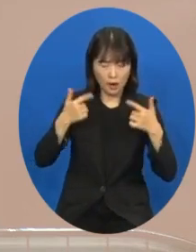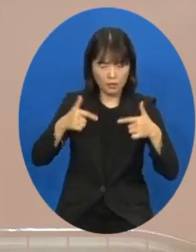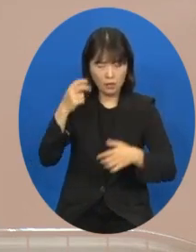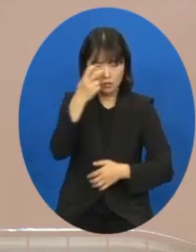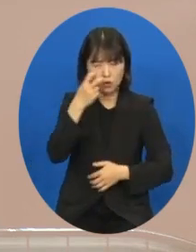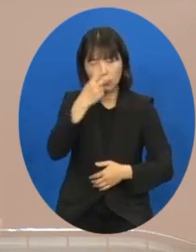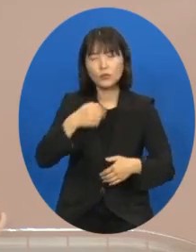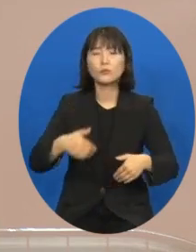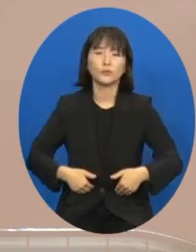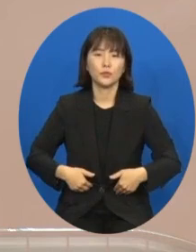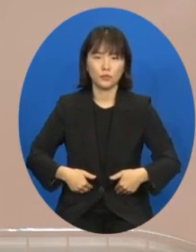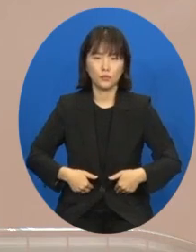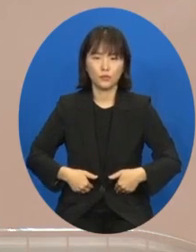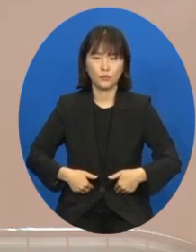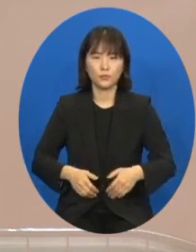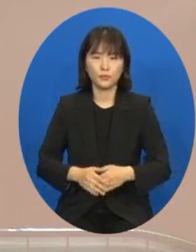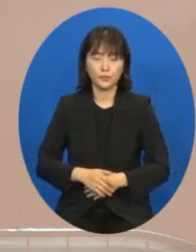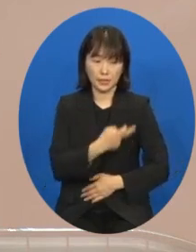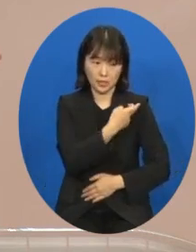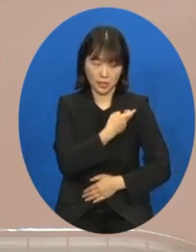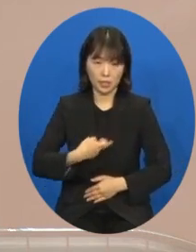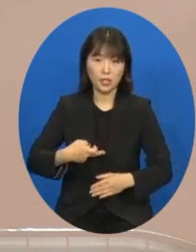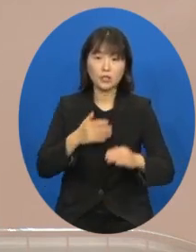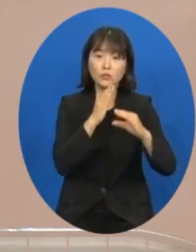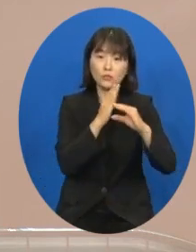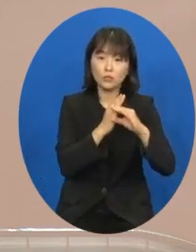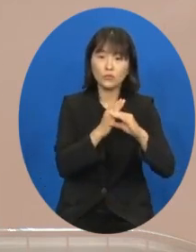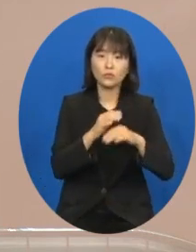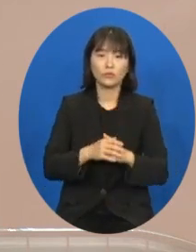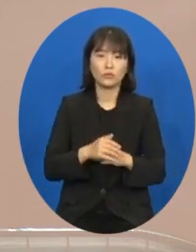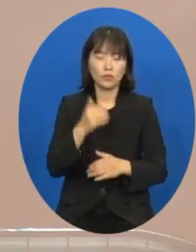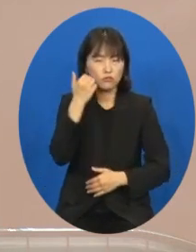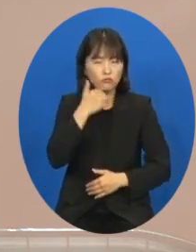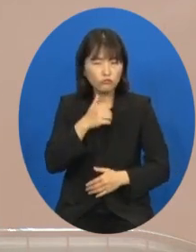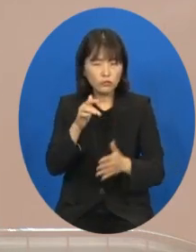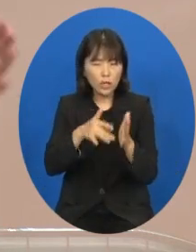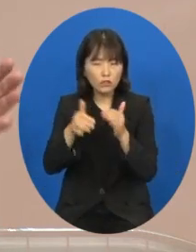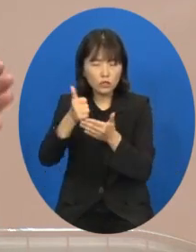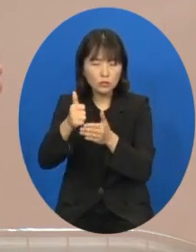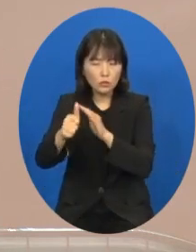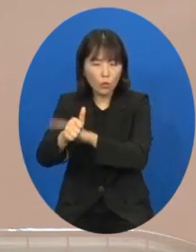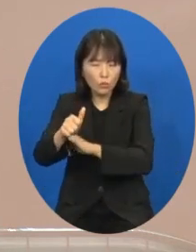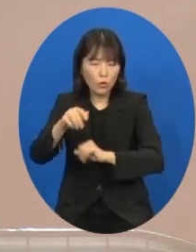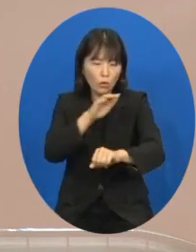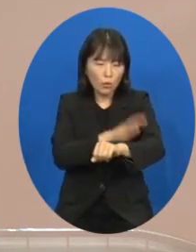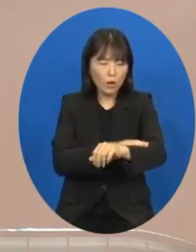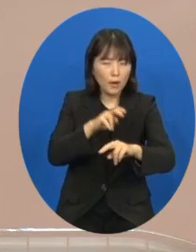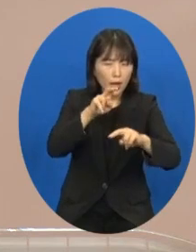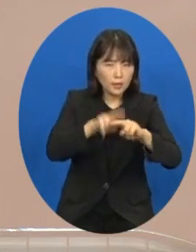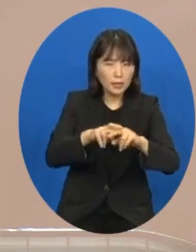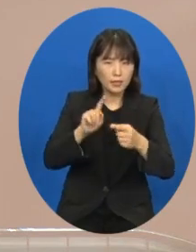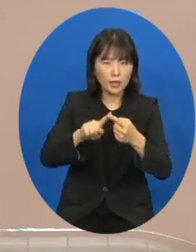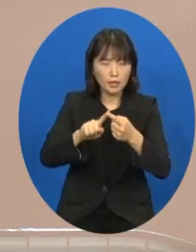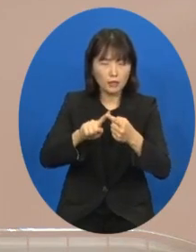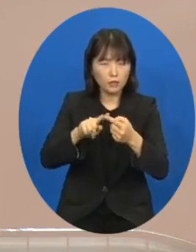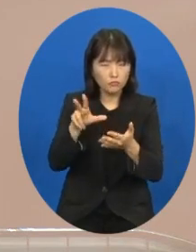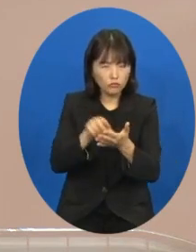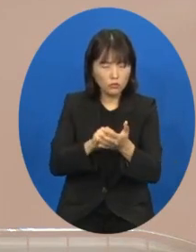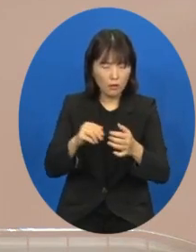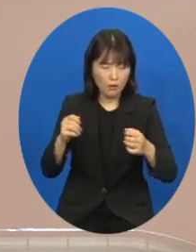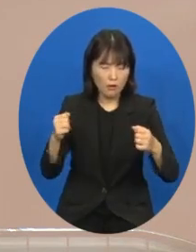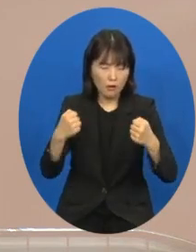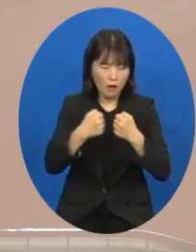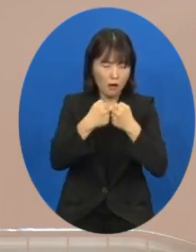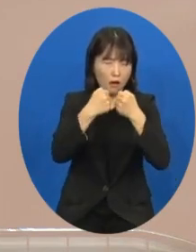거예요. 제자들 중에 누가 예수님의 오른편 왼편에 앉느냐 하는 문제 때문에 막 싸운